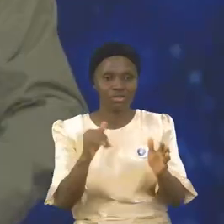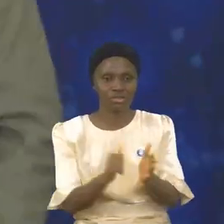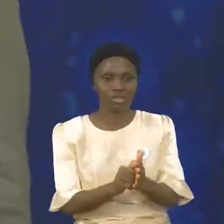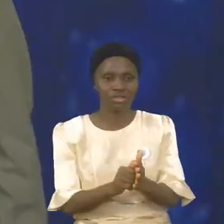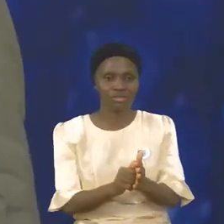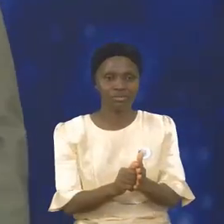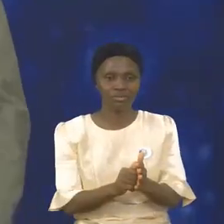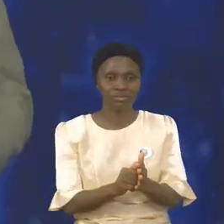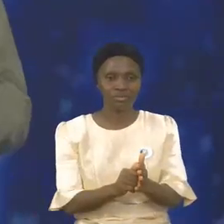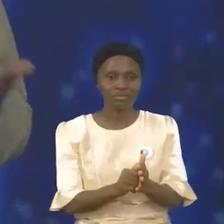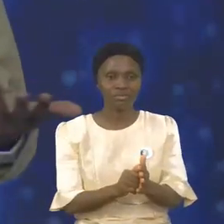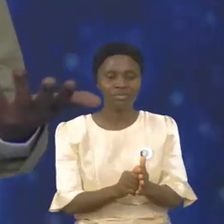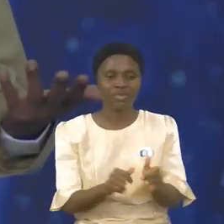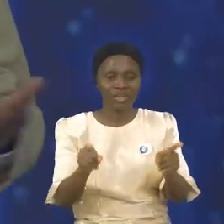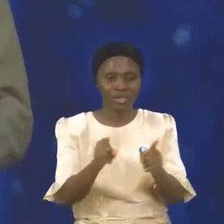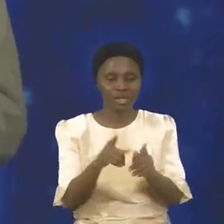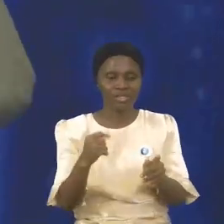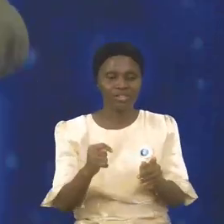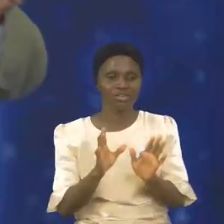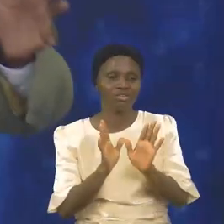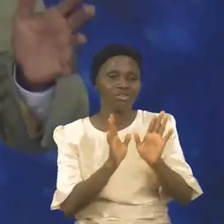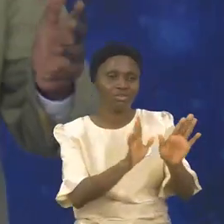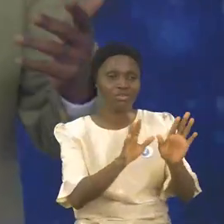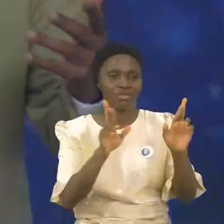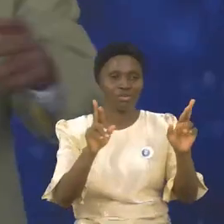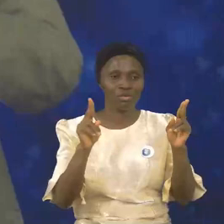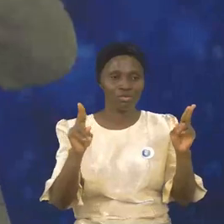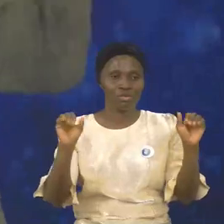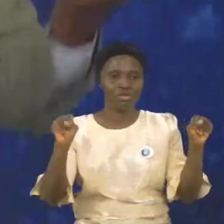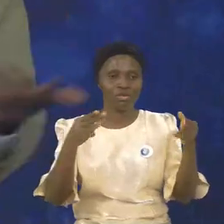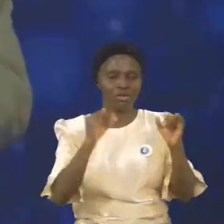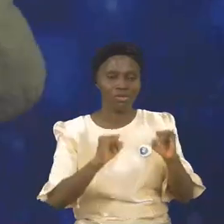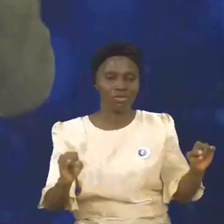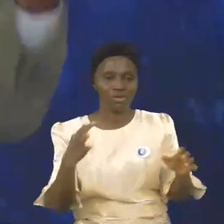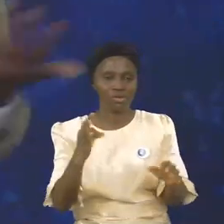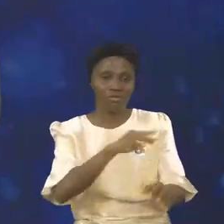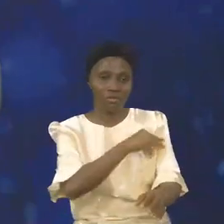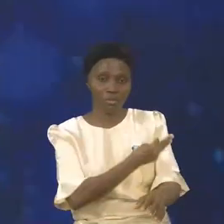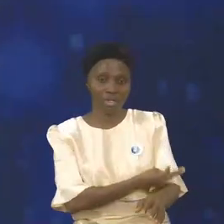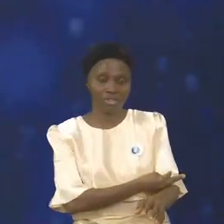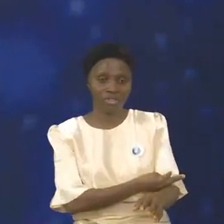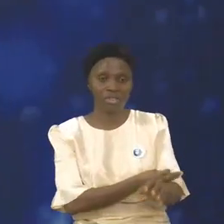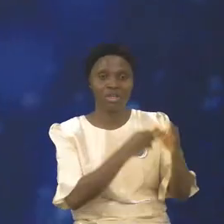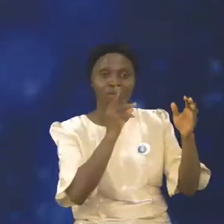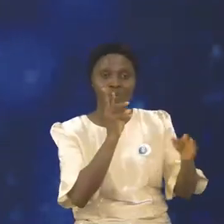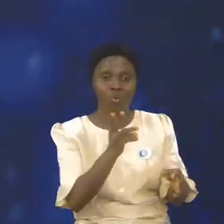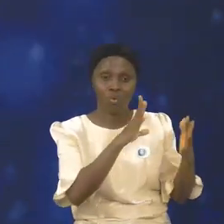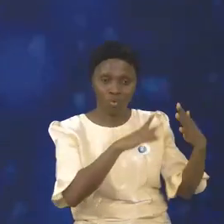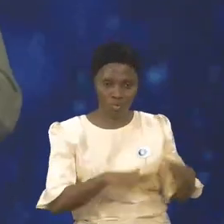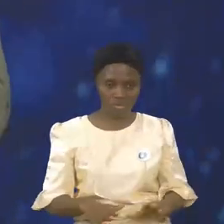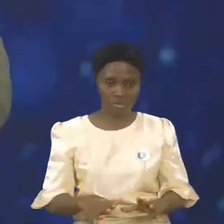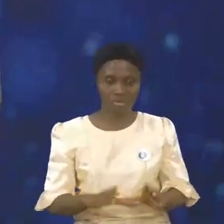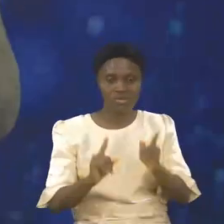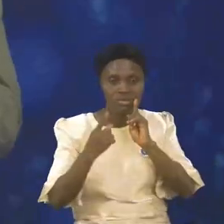font des bruits comme la mer qui mugine quelle timide de nations elle gronde comme grande les